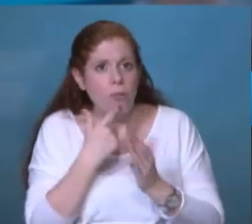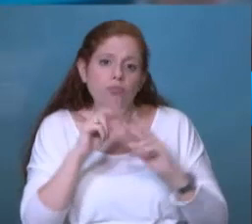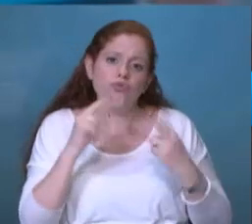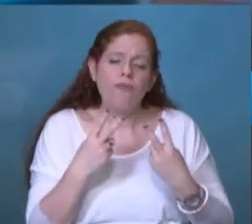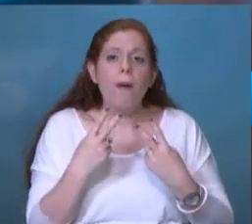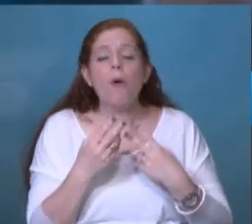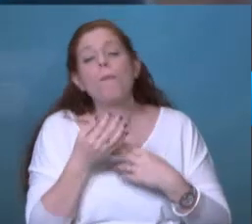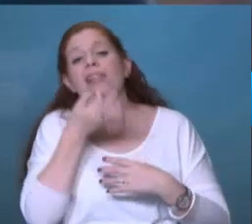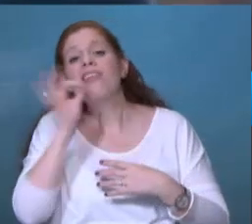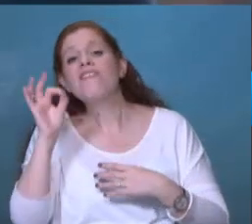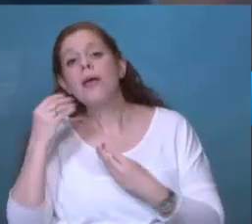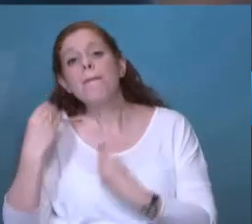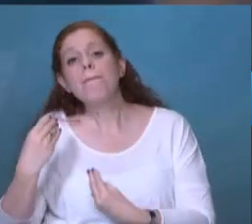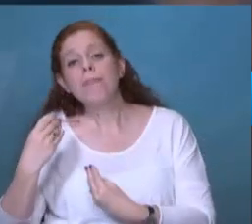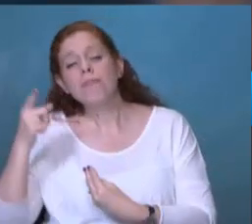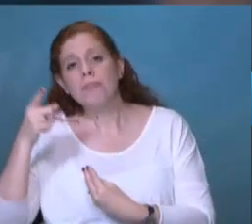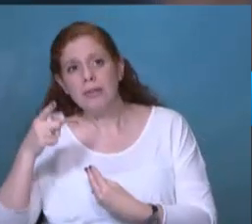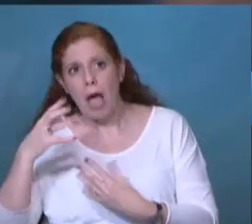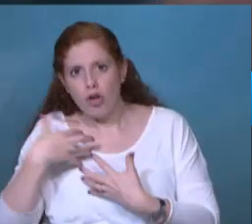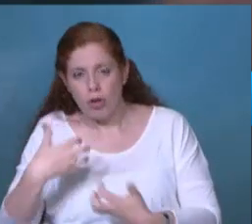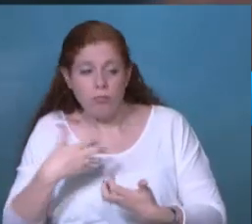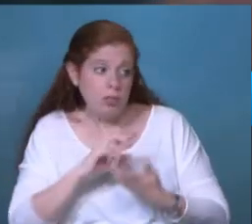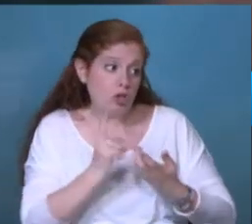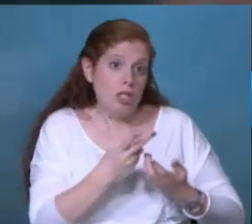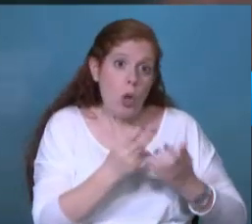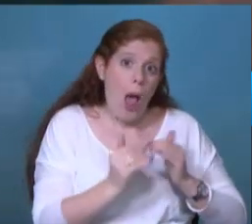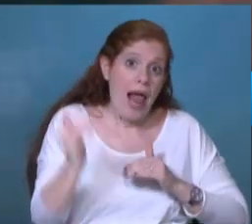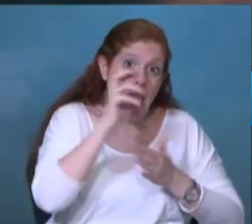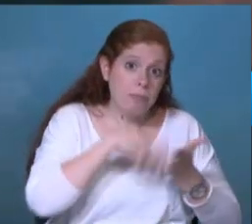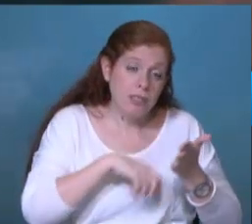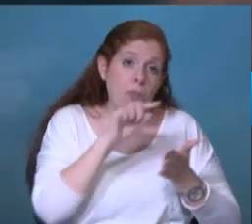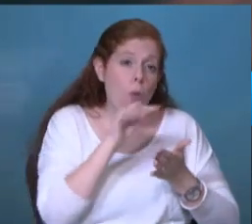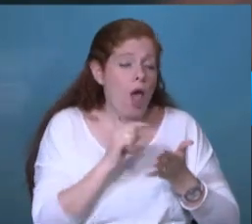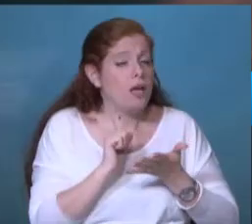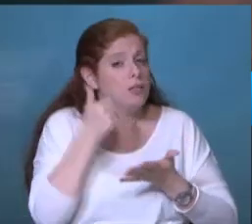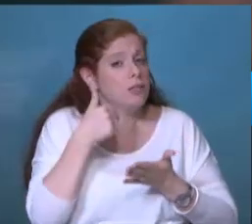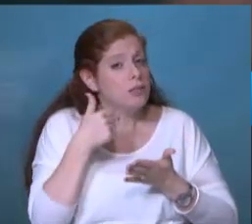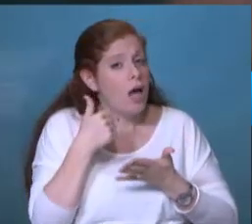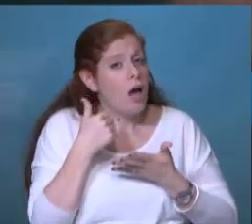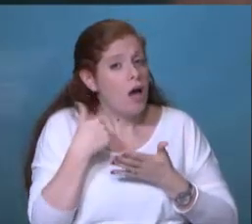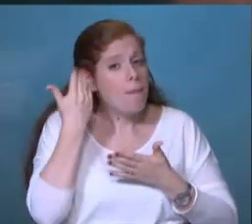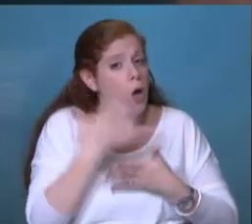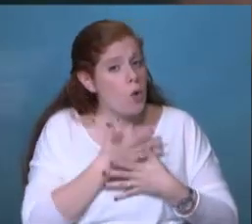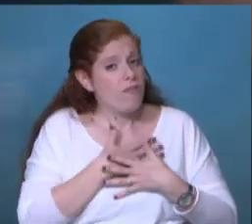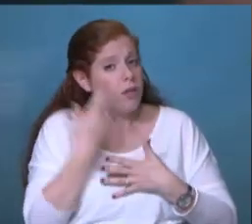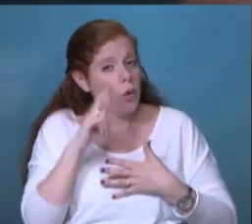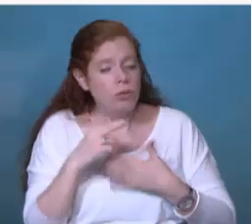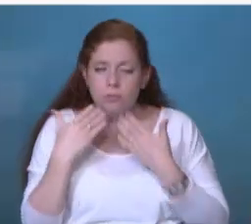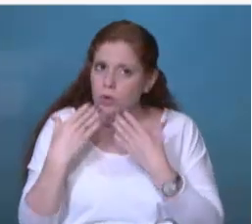העשירים. מצד שני, זה לא קיצוץ, זו לא העלאת מיסים. יכול להיות ששר האוצר הבא דווקא יאהב את הרעיון. תודה רבה.